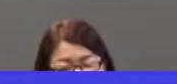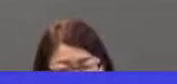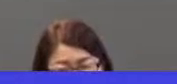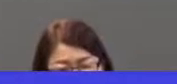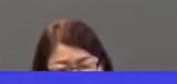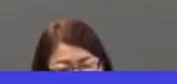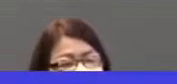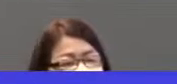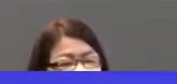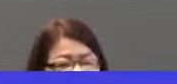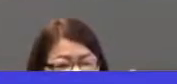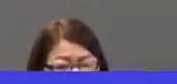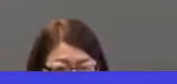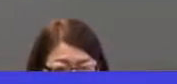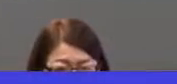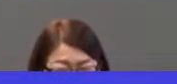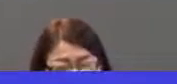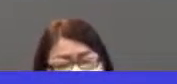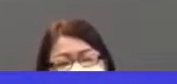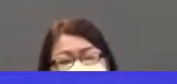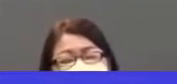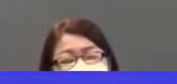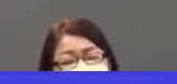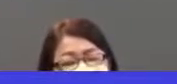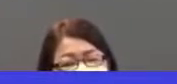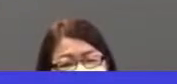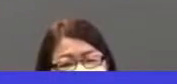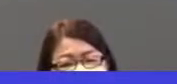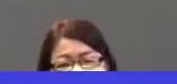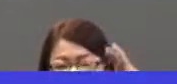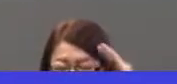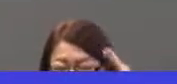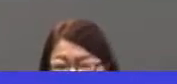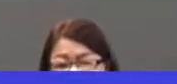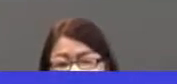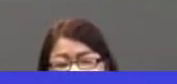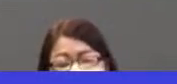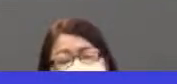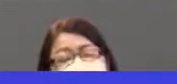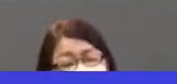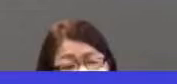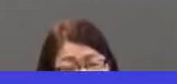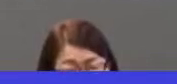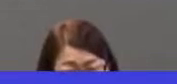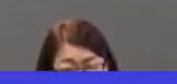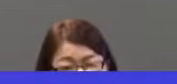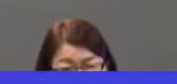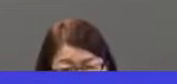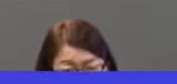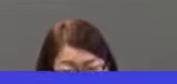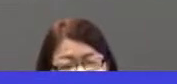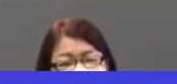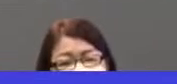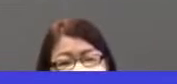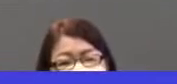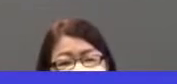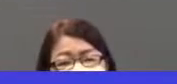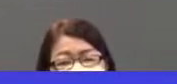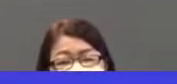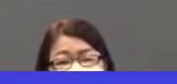ออกหมายจับฉบับที่2หลังจากสัปดาห์ก่อนไม่เข้ามารายงานต่อพนักงานอัยการนะคะ